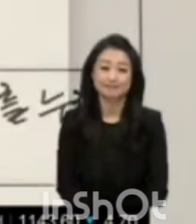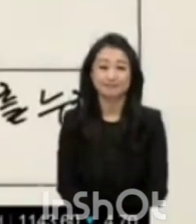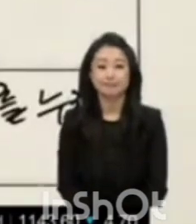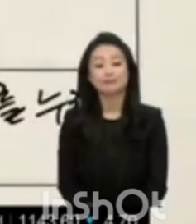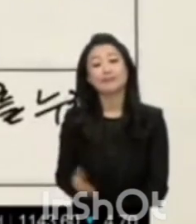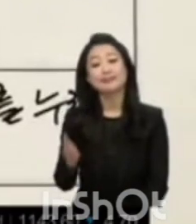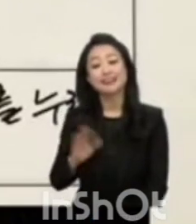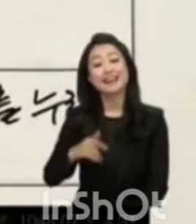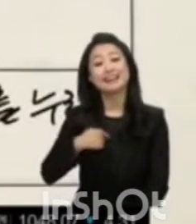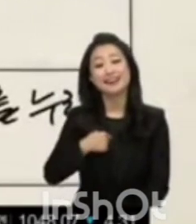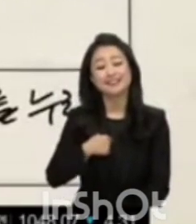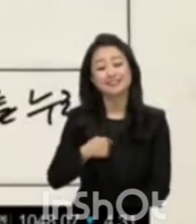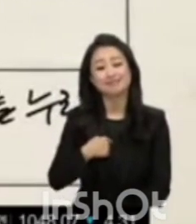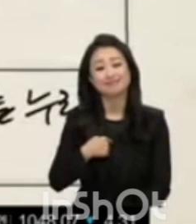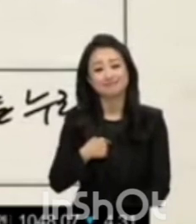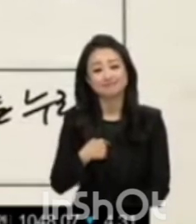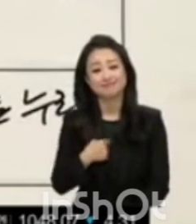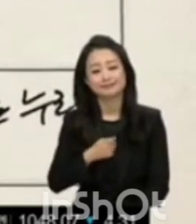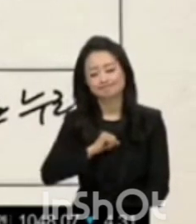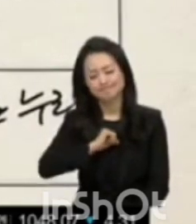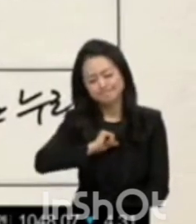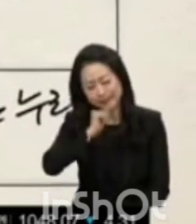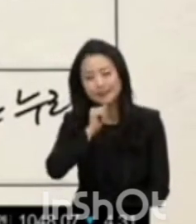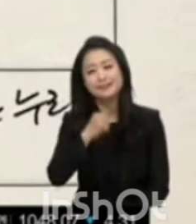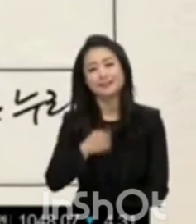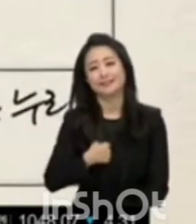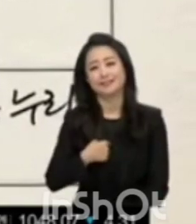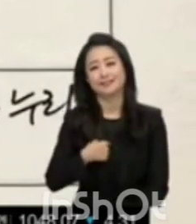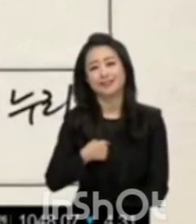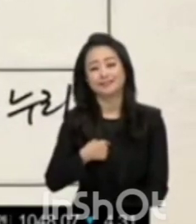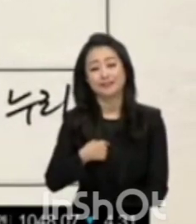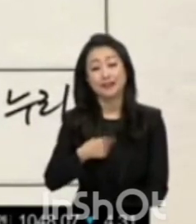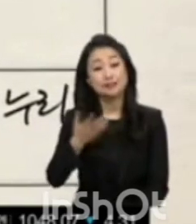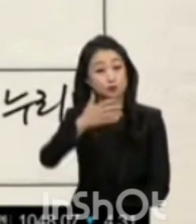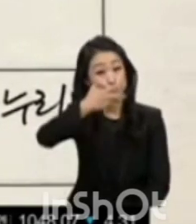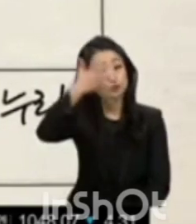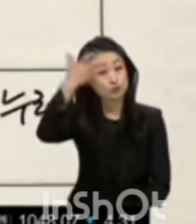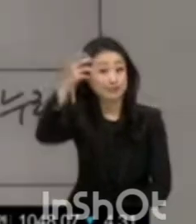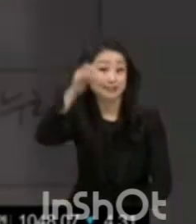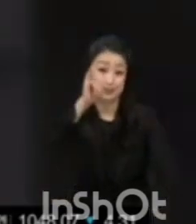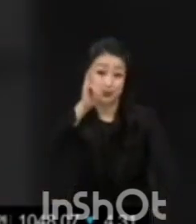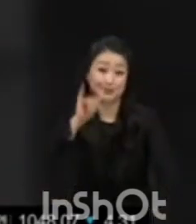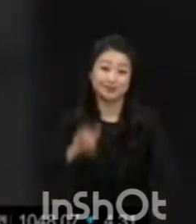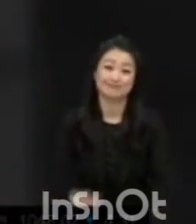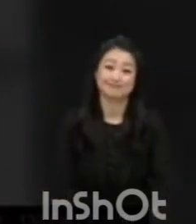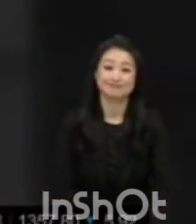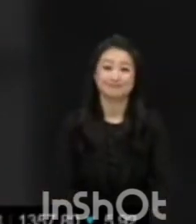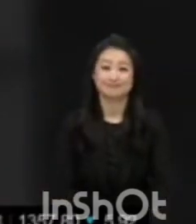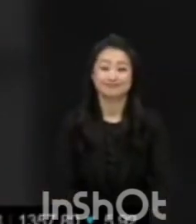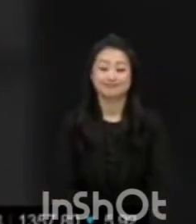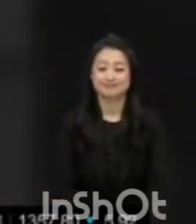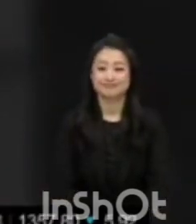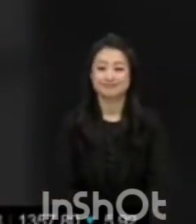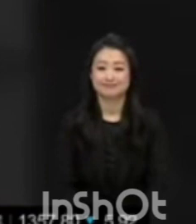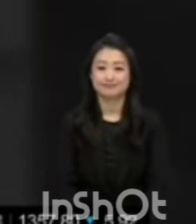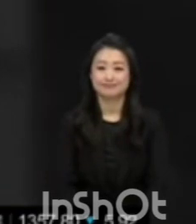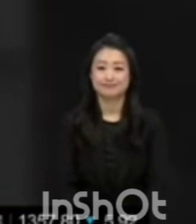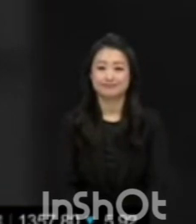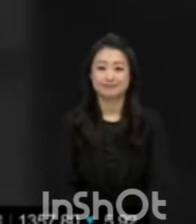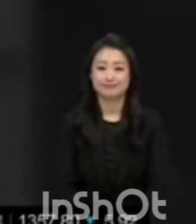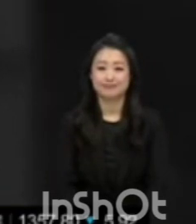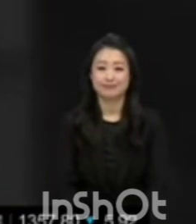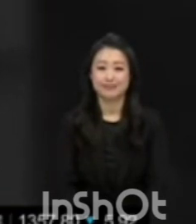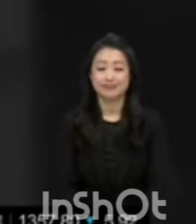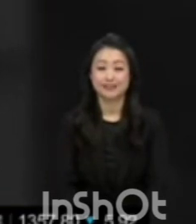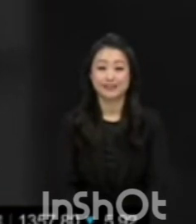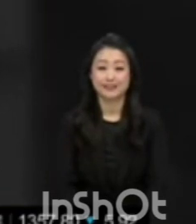그런데 그때 당시에 매우 어려운 상황이긴 했지만 그땐 꿈이 있었던 것 같습니다. 이게 제가 이제